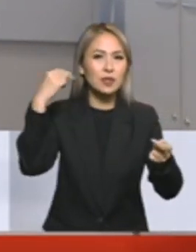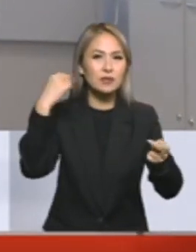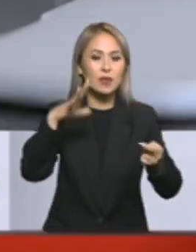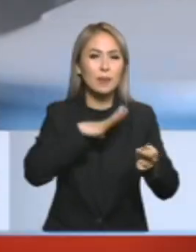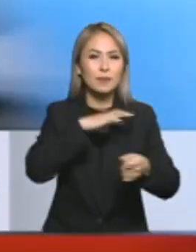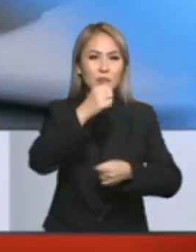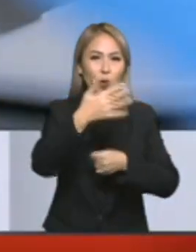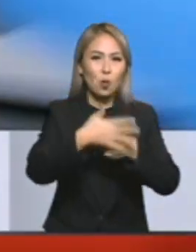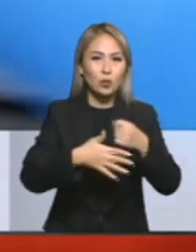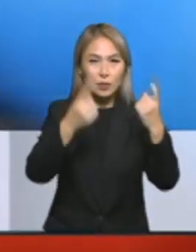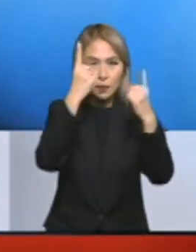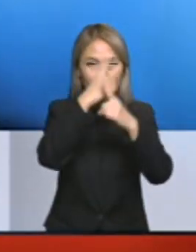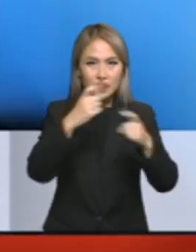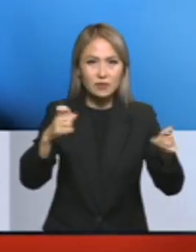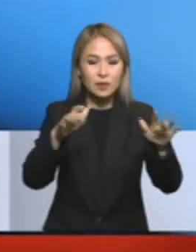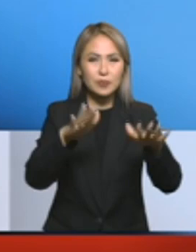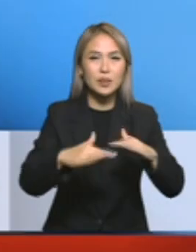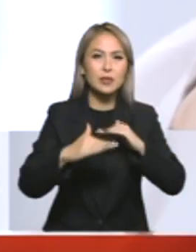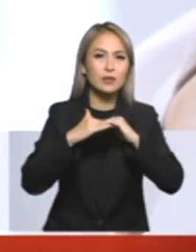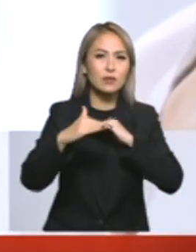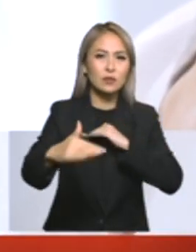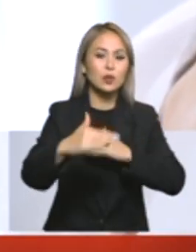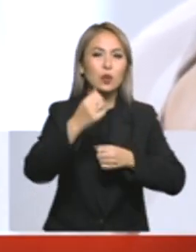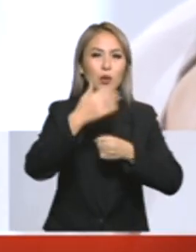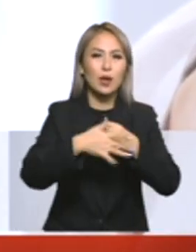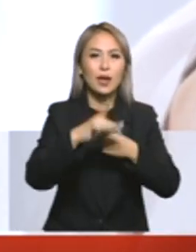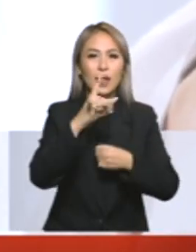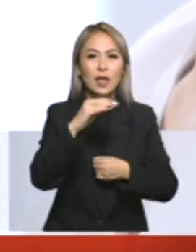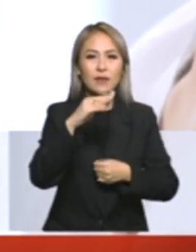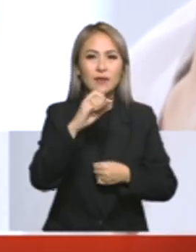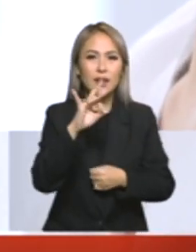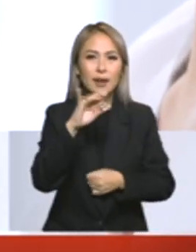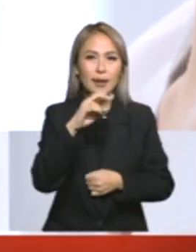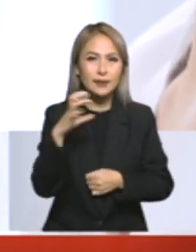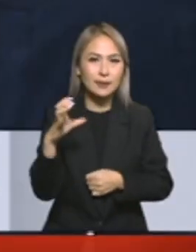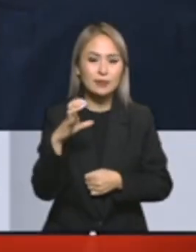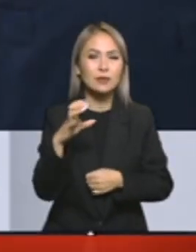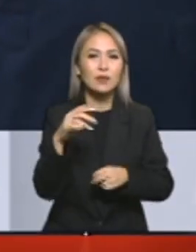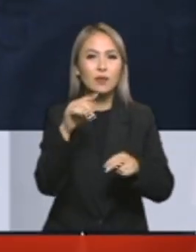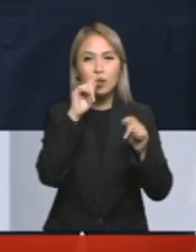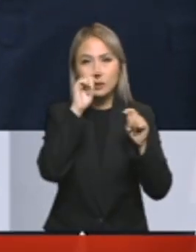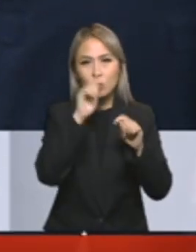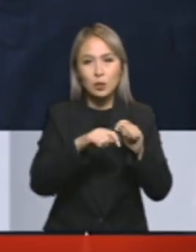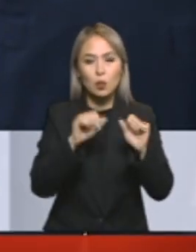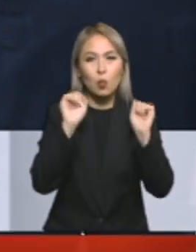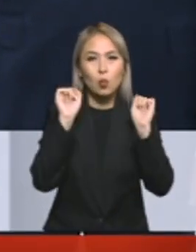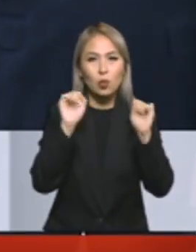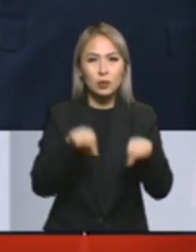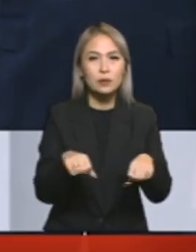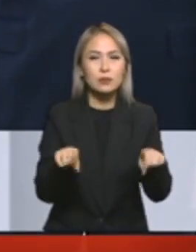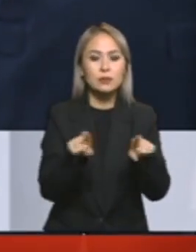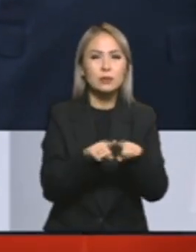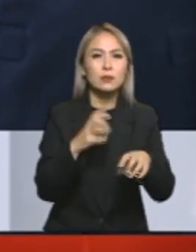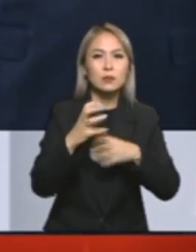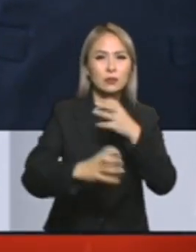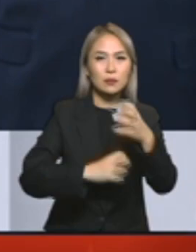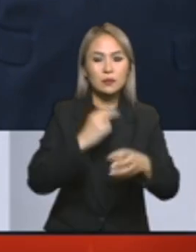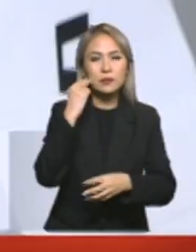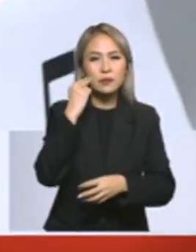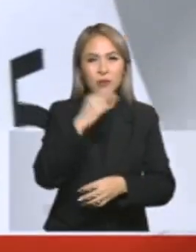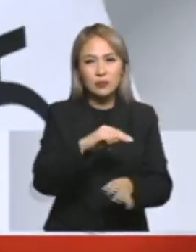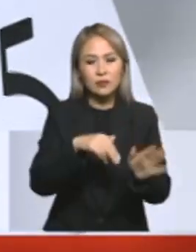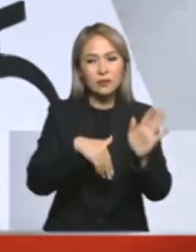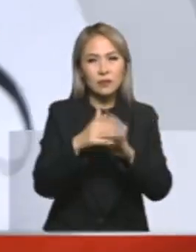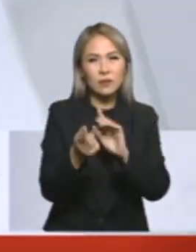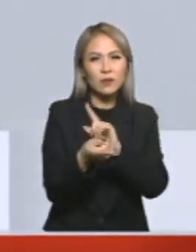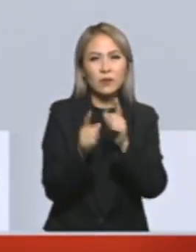орталығы басшысының айтуынша, мекеменің орталық референс зертхана мәртебесіне ие болуына мүмкіндігі мол. Себебі халықаралық сапа және